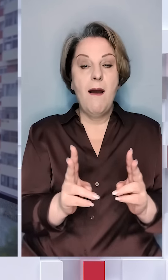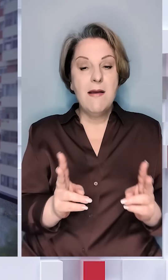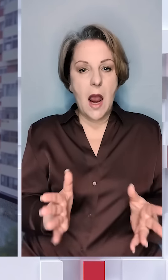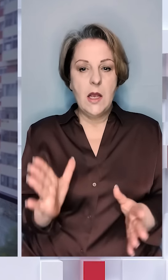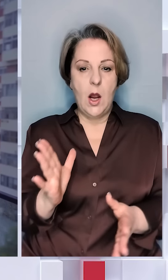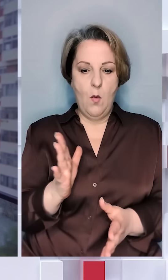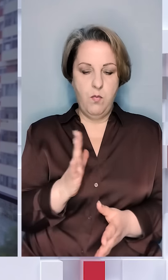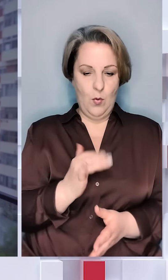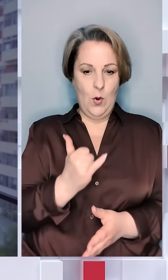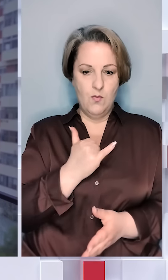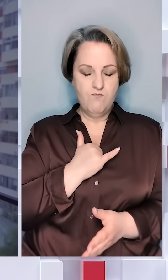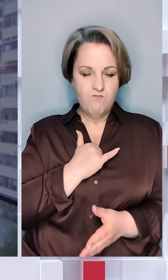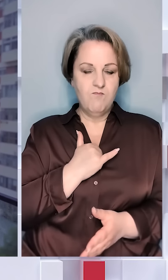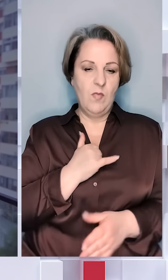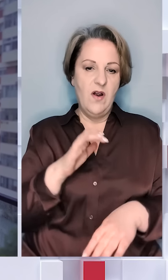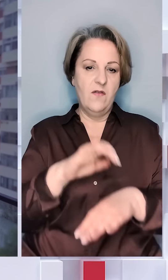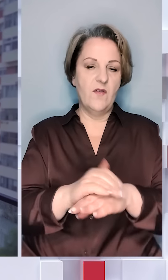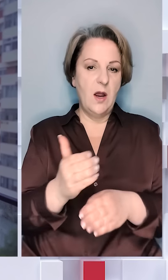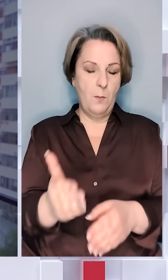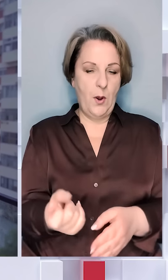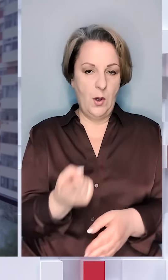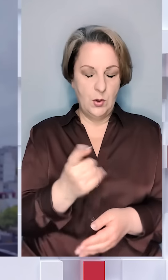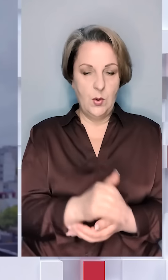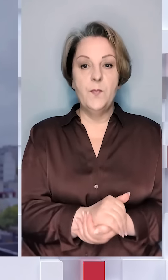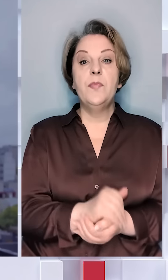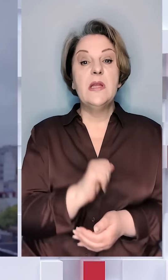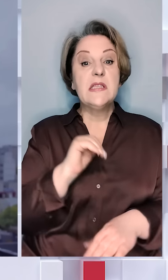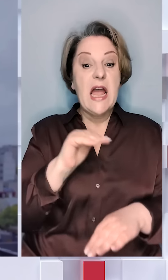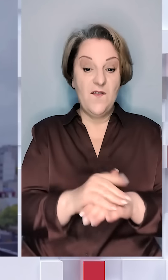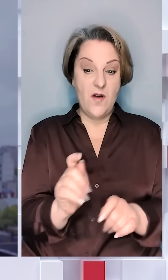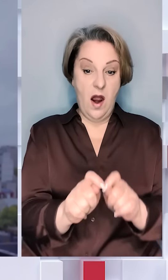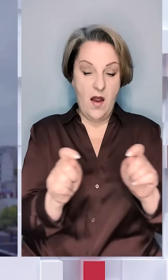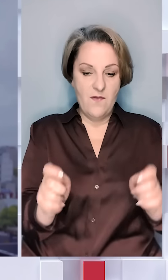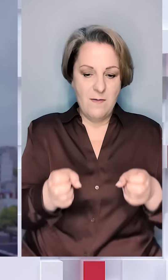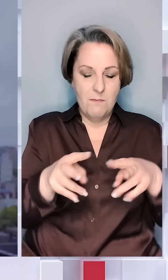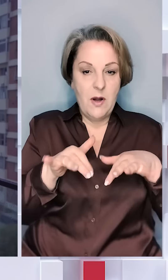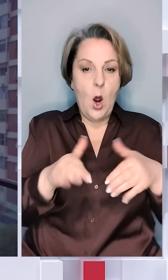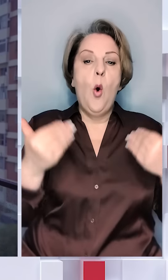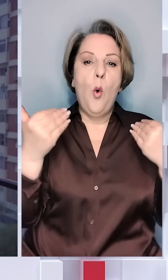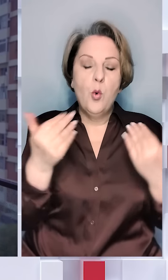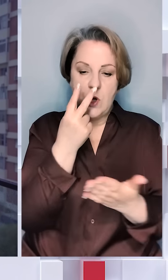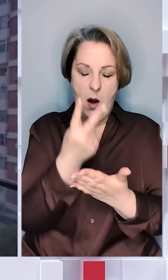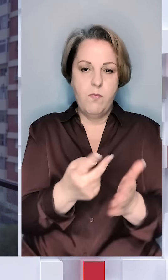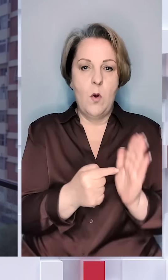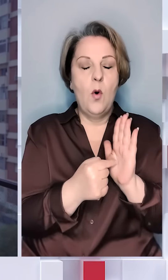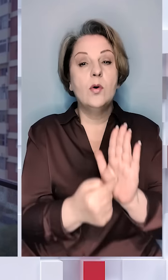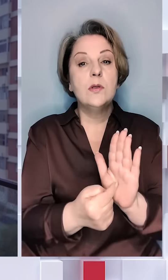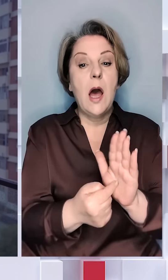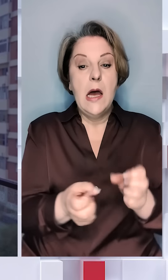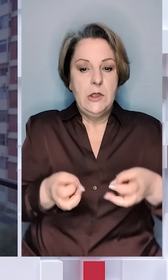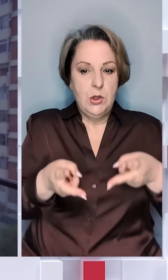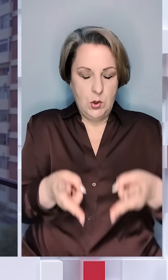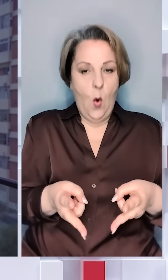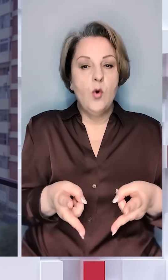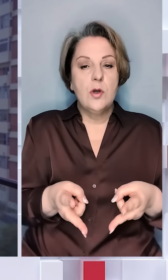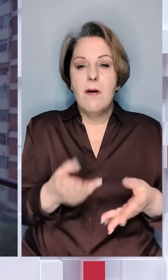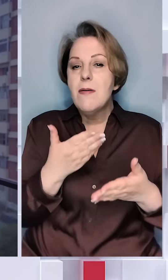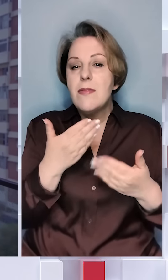які були в нашому, на жаль, були в нашому випадку. Сам факт відкриття справи, він вже показує, що